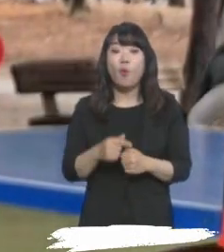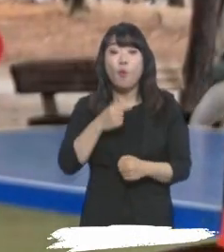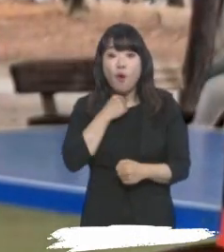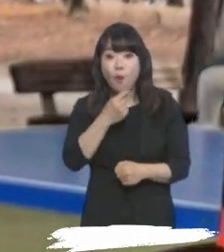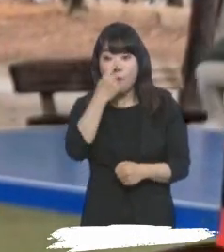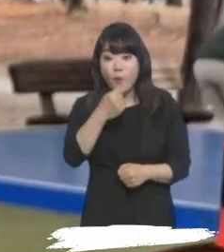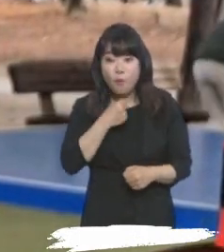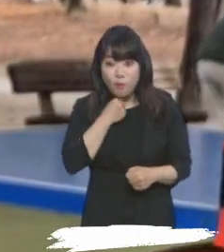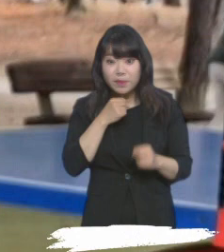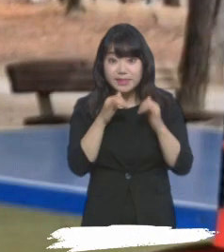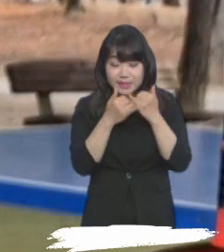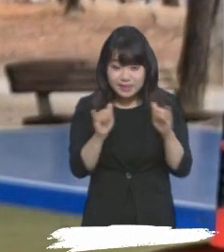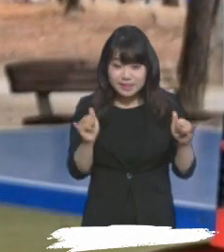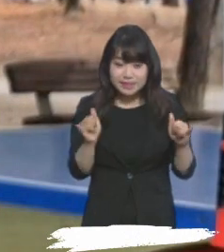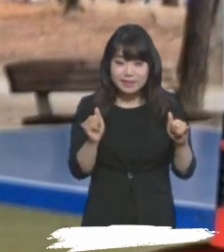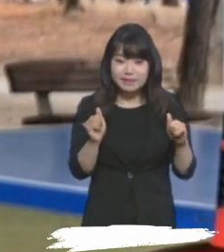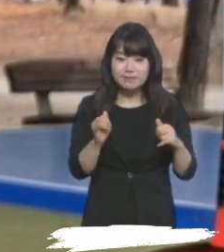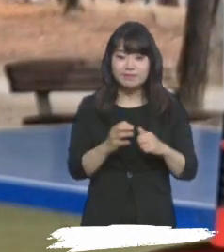희망자들이